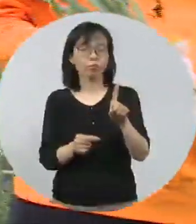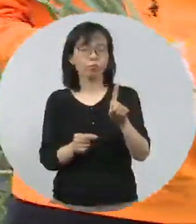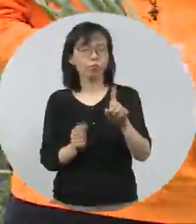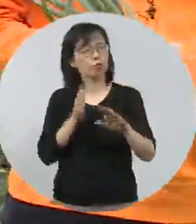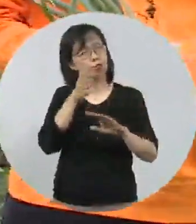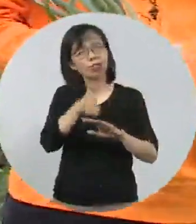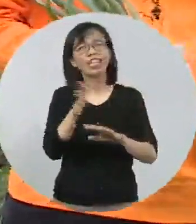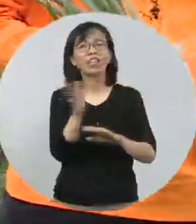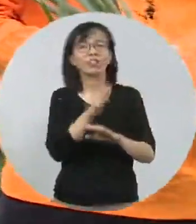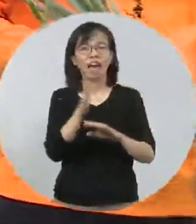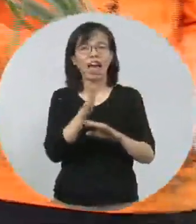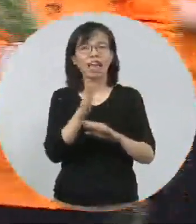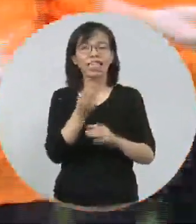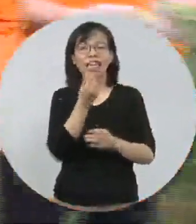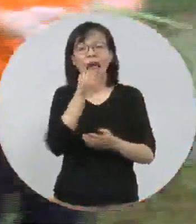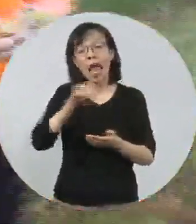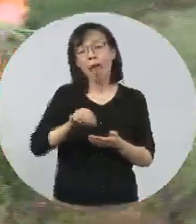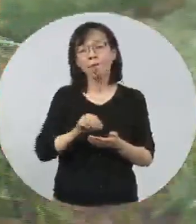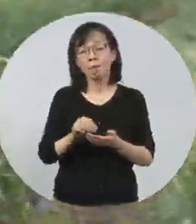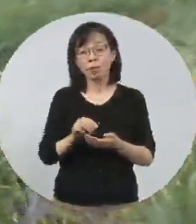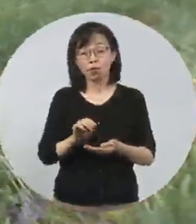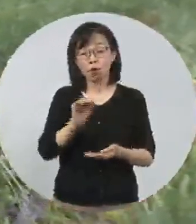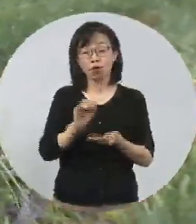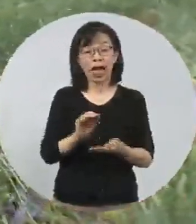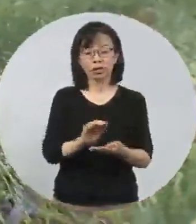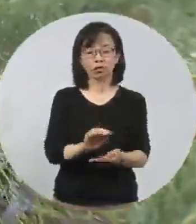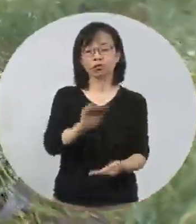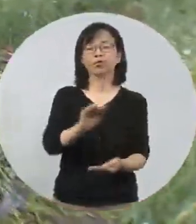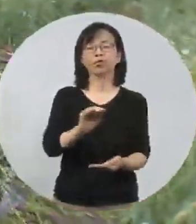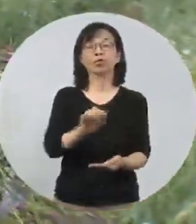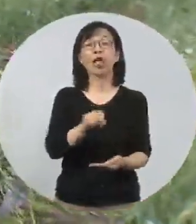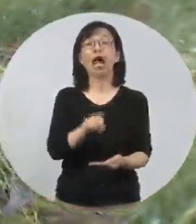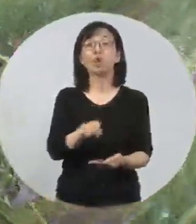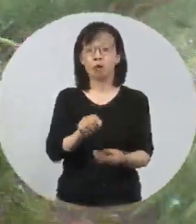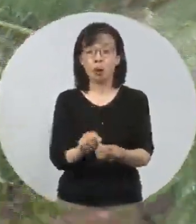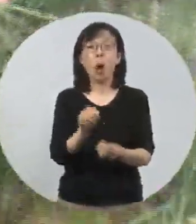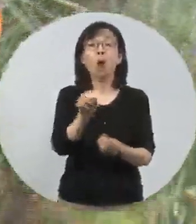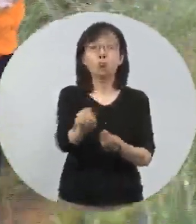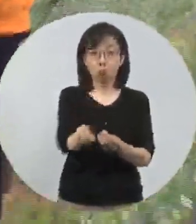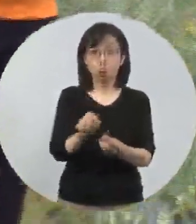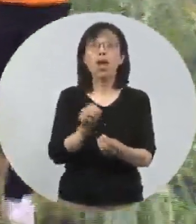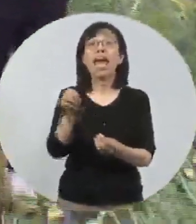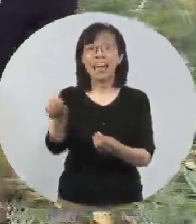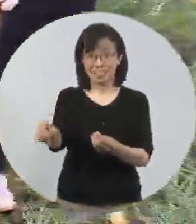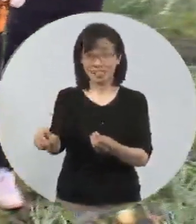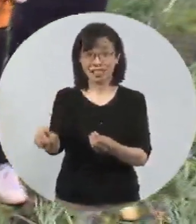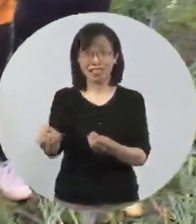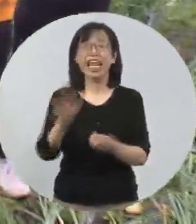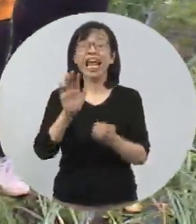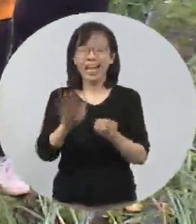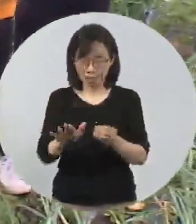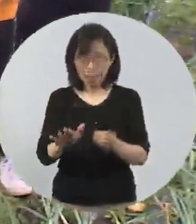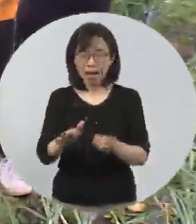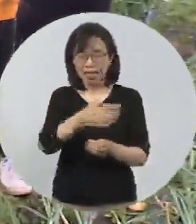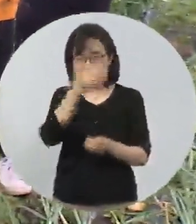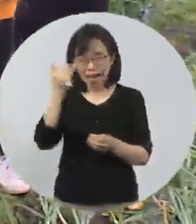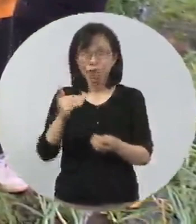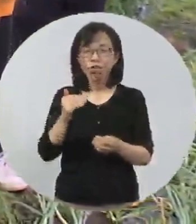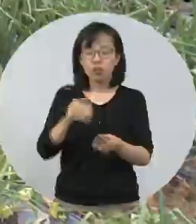筆ぐらいのサイズになるので、それぐらいの苗になったところを植えて、で今収穫に至るという感じ